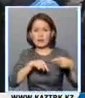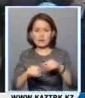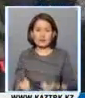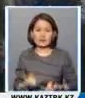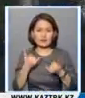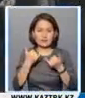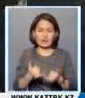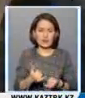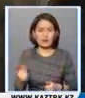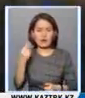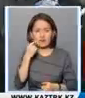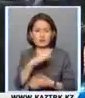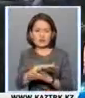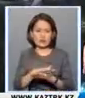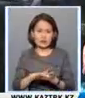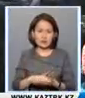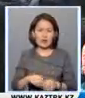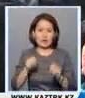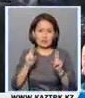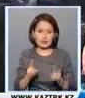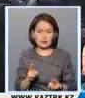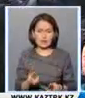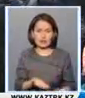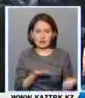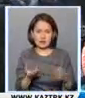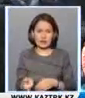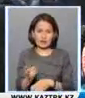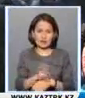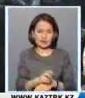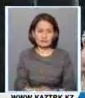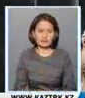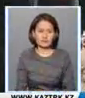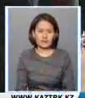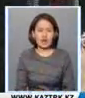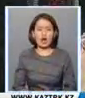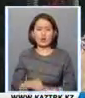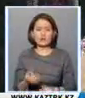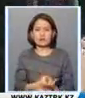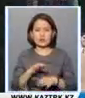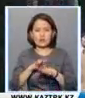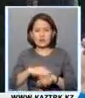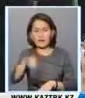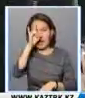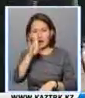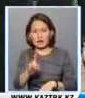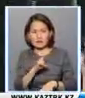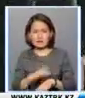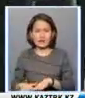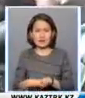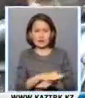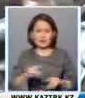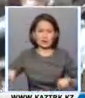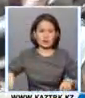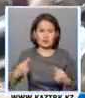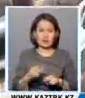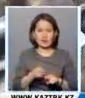көңілді, жақсы көңілмен келіп отырмыз. Кеңес үкіметі жылдары ұмытыла жаздаған төл мерекеміз тек ел тәуелсіздігімен бірге қайта